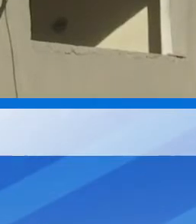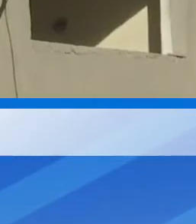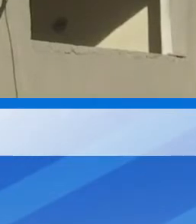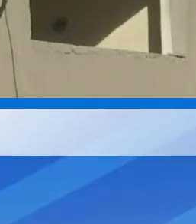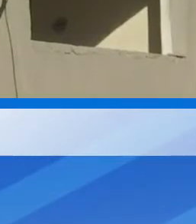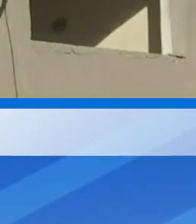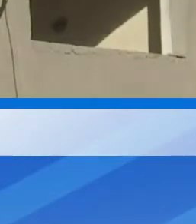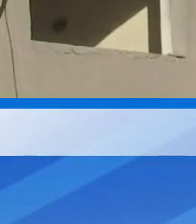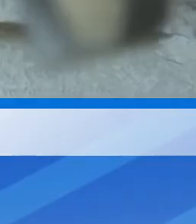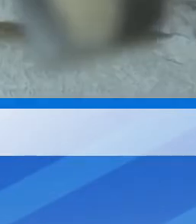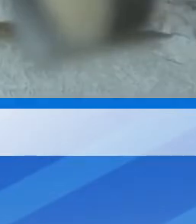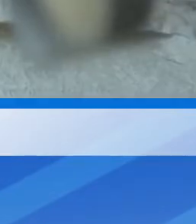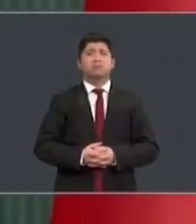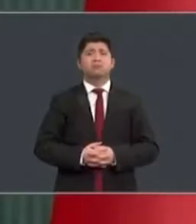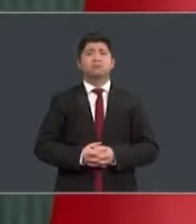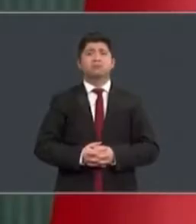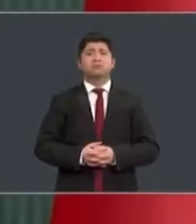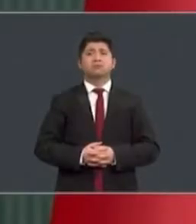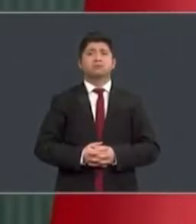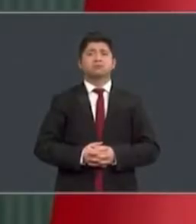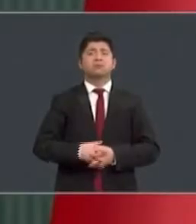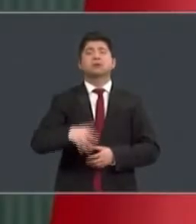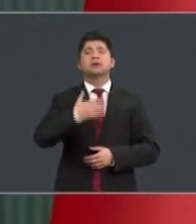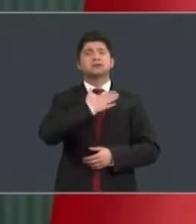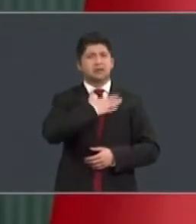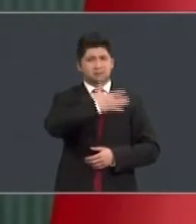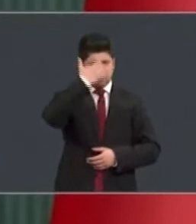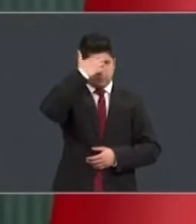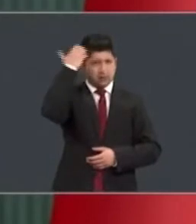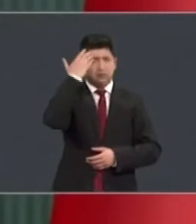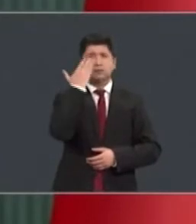โจไปเล่นค่ะเอาสร้อย Boy